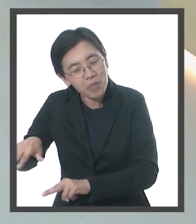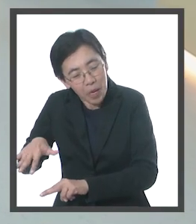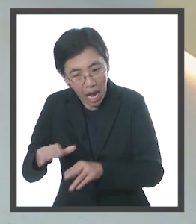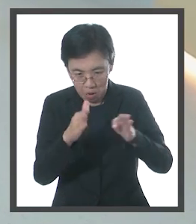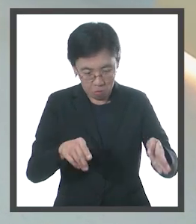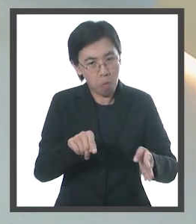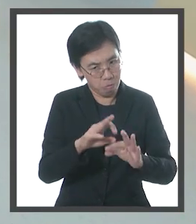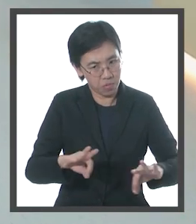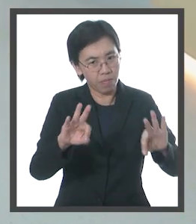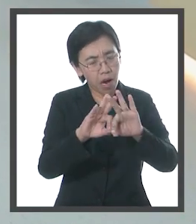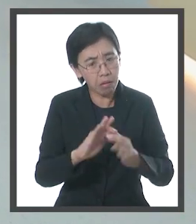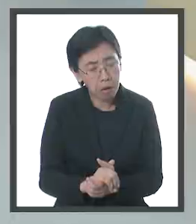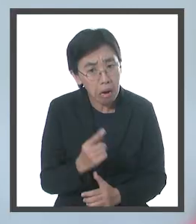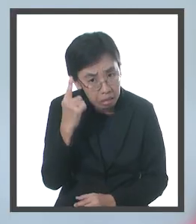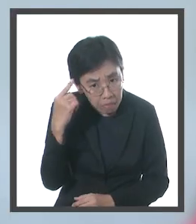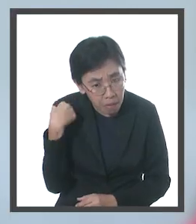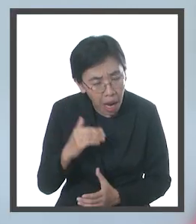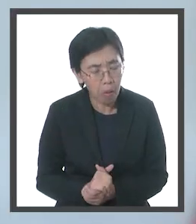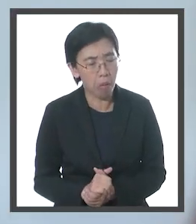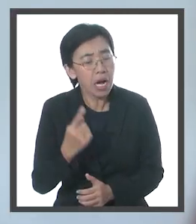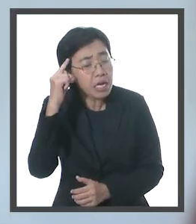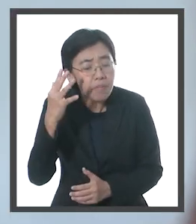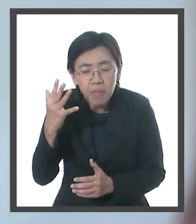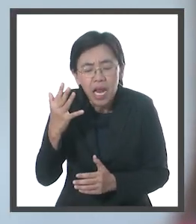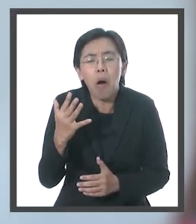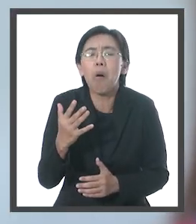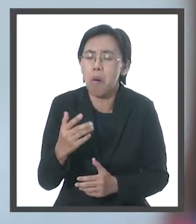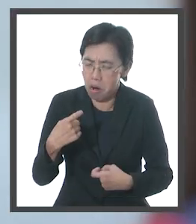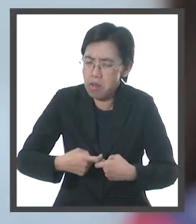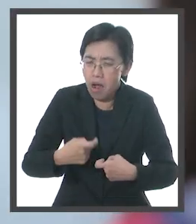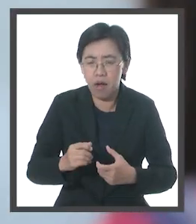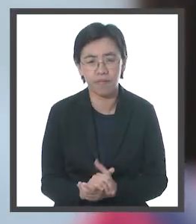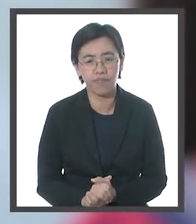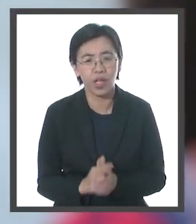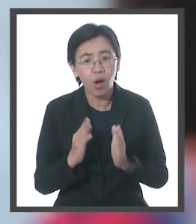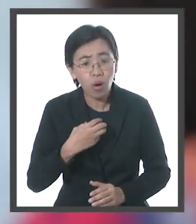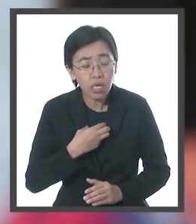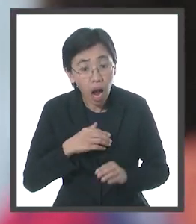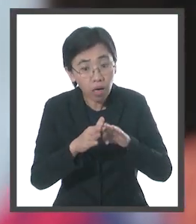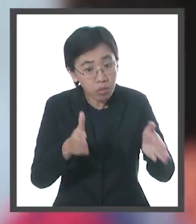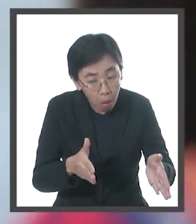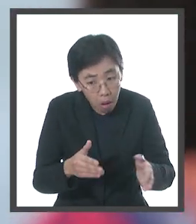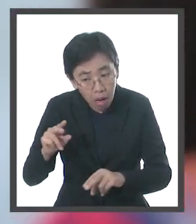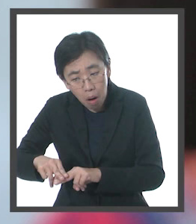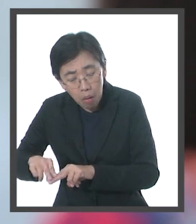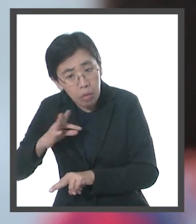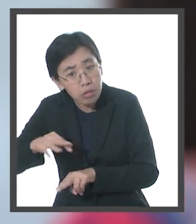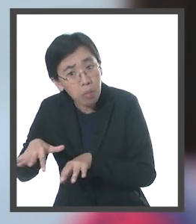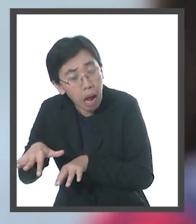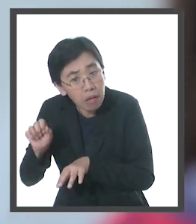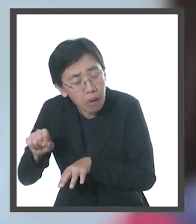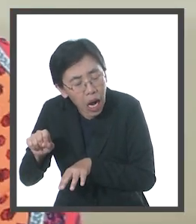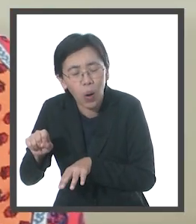คยนึกไหมฮะ ไม่เคยเลยค่ะ ยากมากผมก็ไม่เคยนึกว่าอ้าวจริงๆคนเราต้องการโต๊ะมากกว่าเก้าอี้หรอกเหรอเดี๋ยวจะลองดู เ